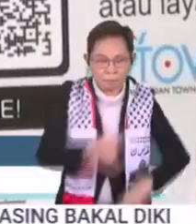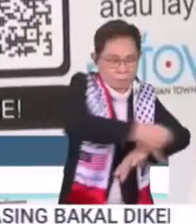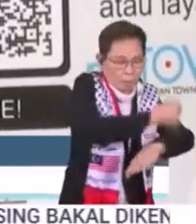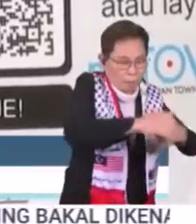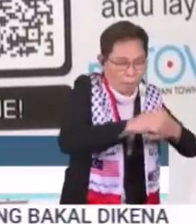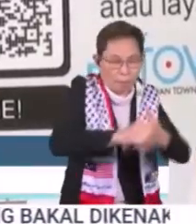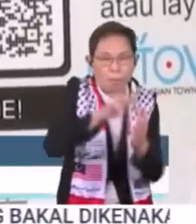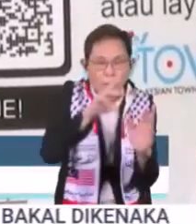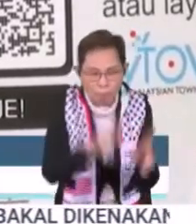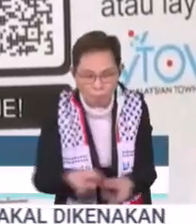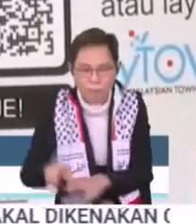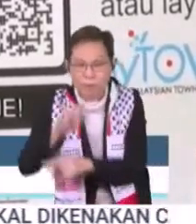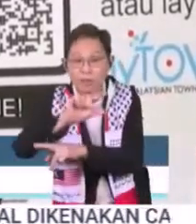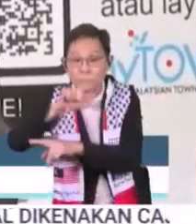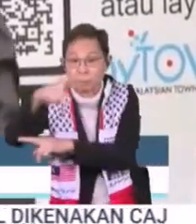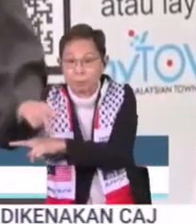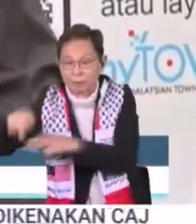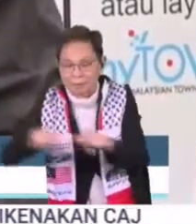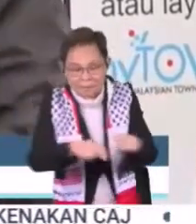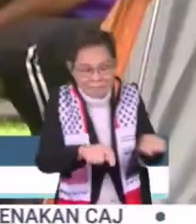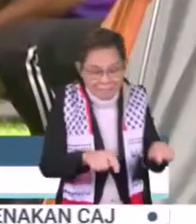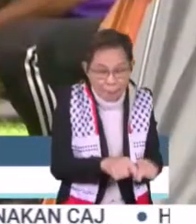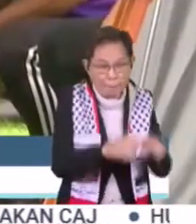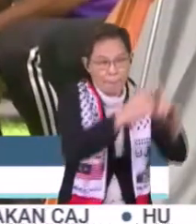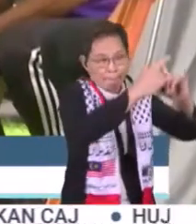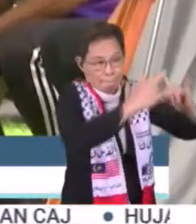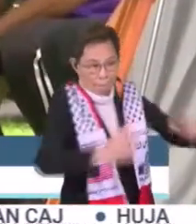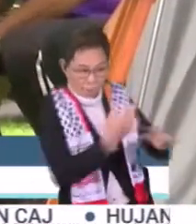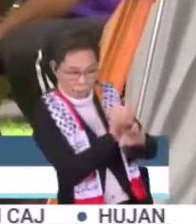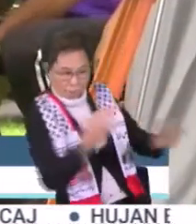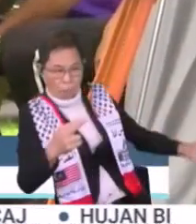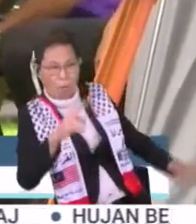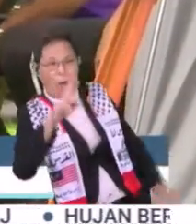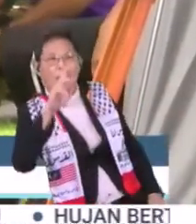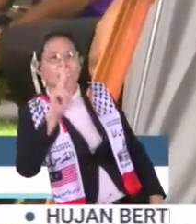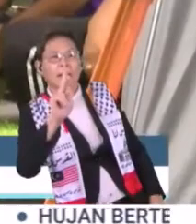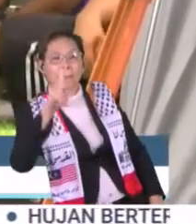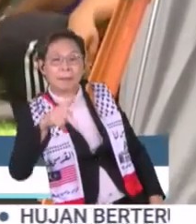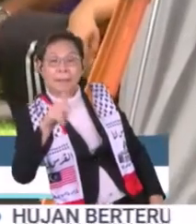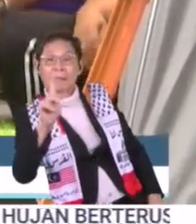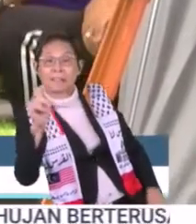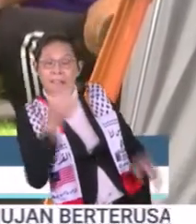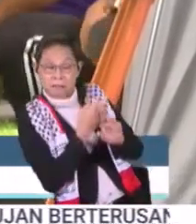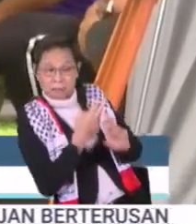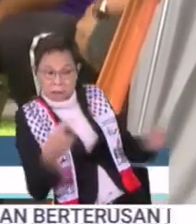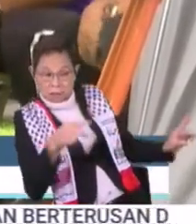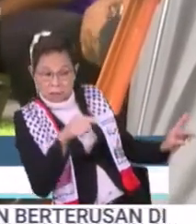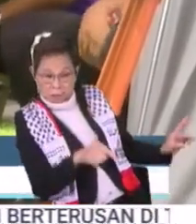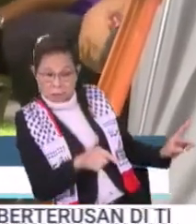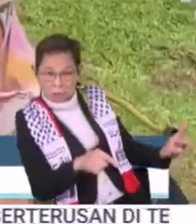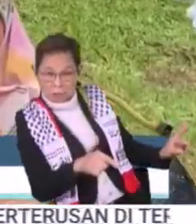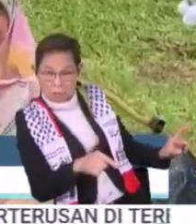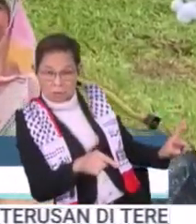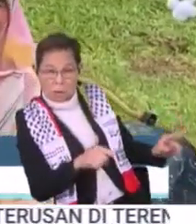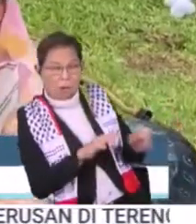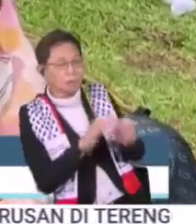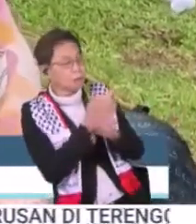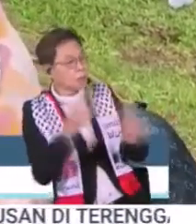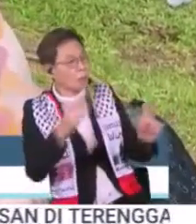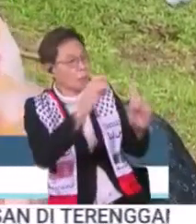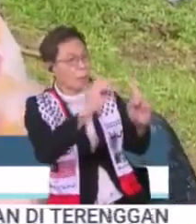Garis panduan perancangan GPP tapak perkhemahan yang disediakan Kementerian Pembangunan Kerajaan Tempatan KPKT siap